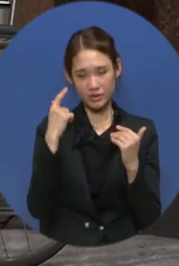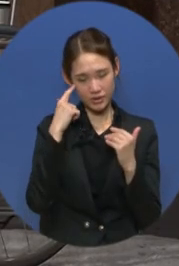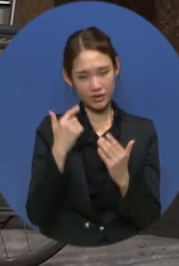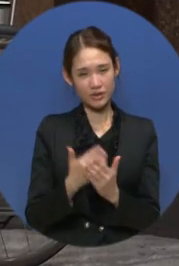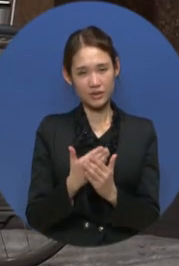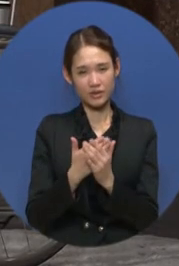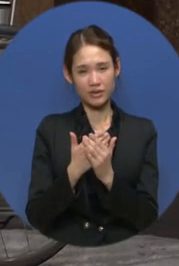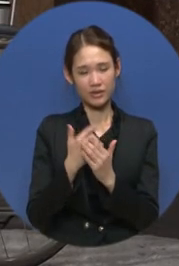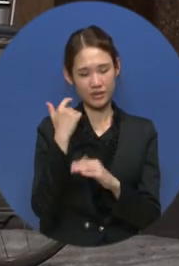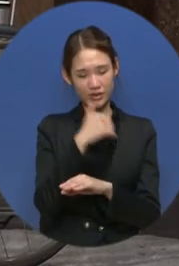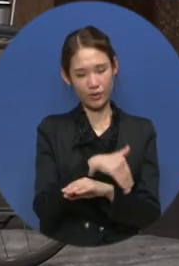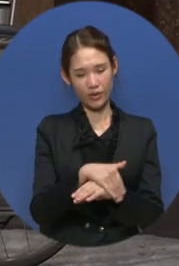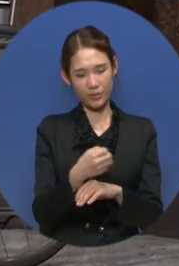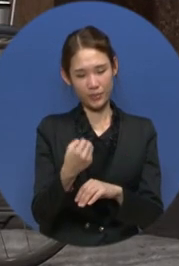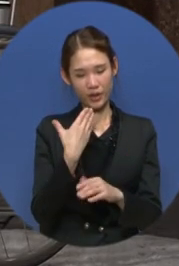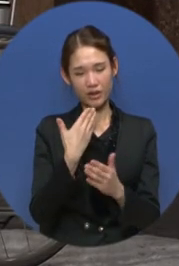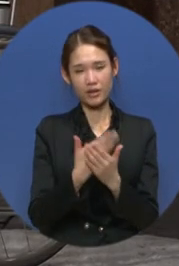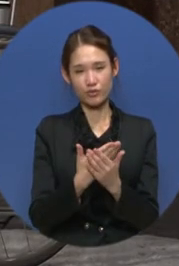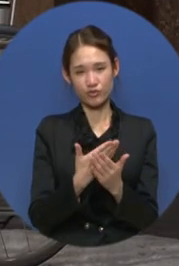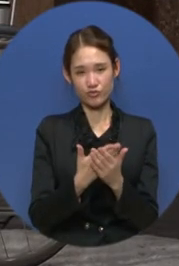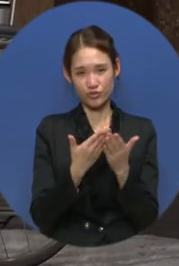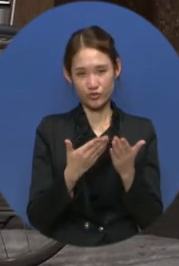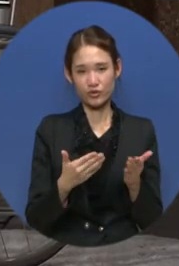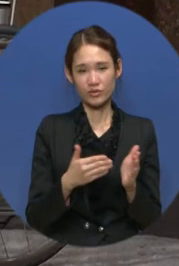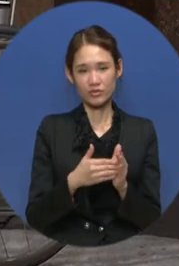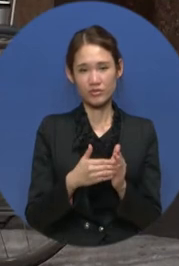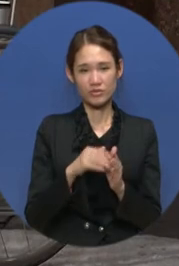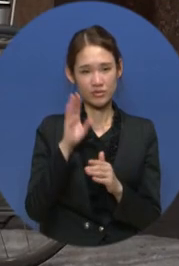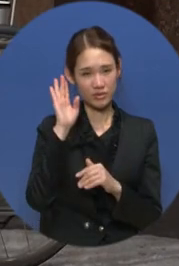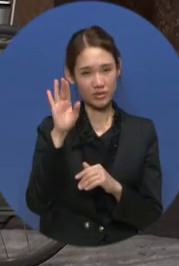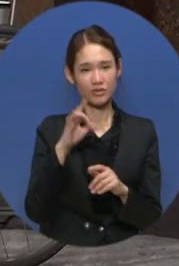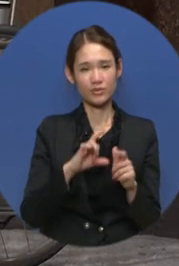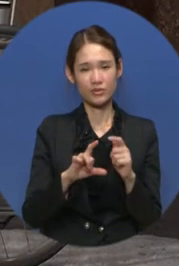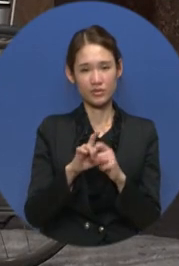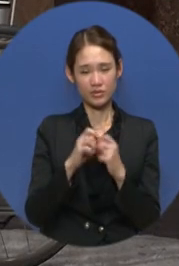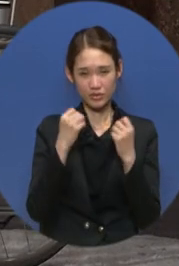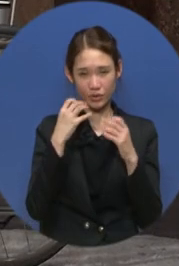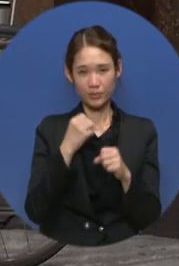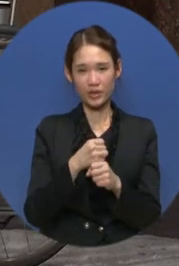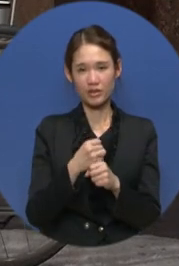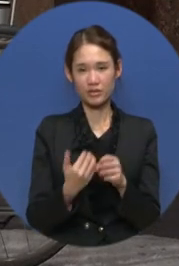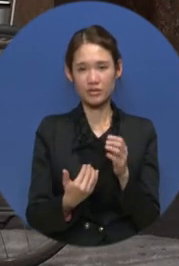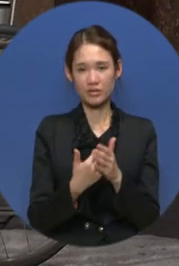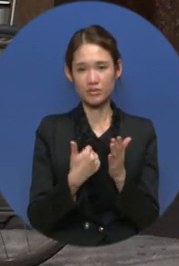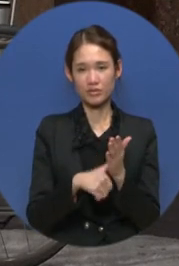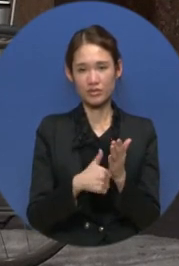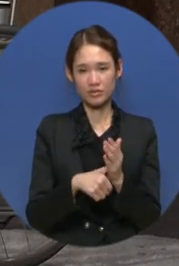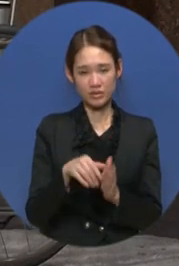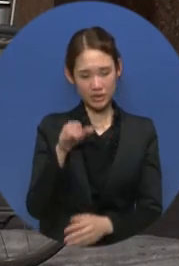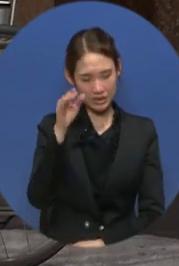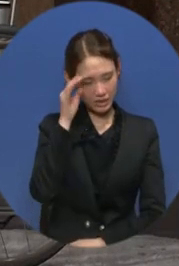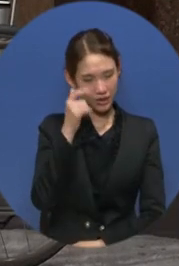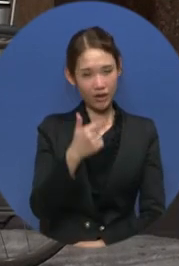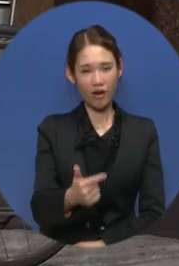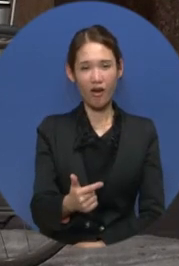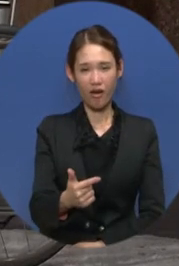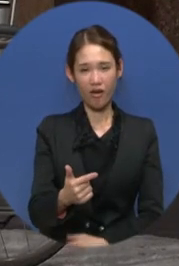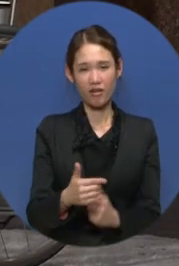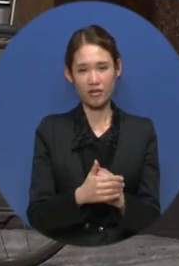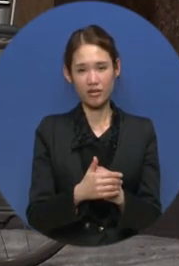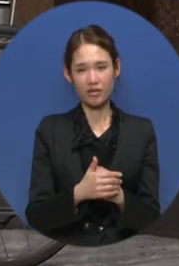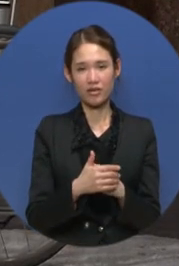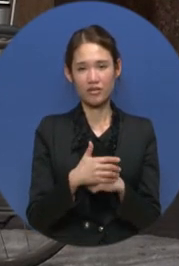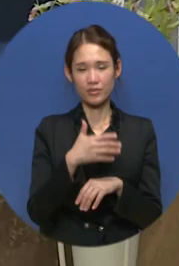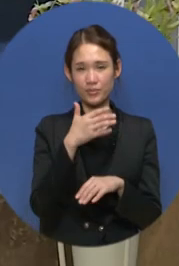개발하실 계획이시다라고 네, 네, 네. 말씀해 주셨는데요. 그 앞으로도 또 새롭게 출시될 네. 제품들이 굉장히 기대가